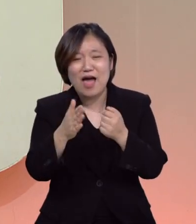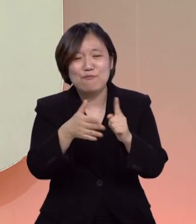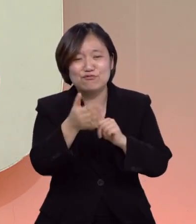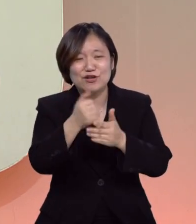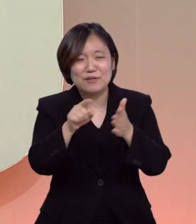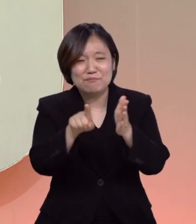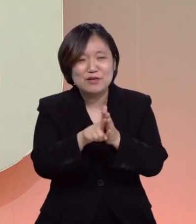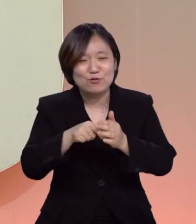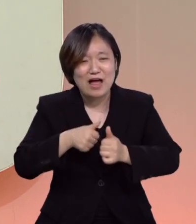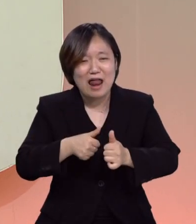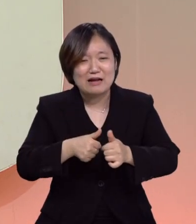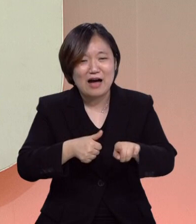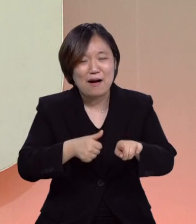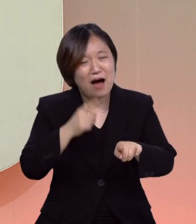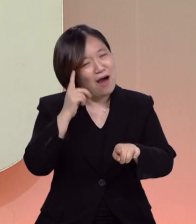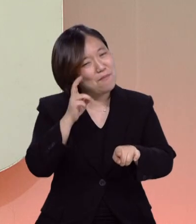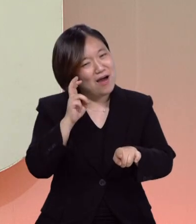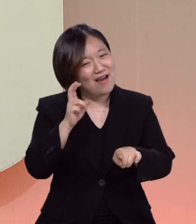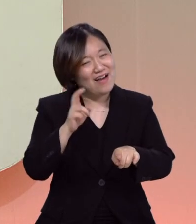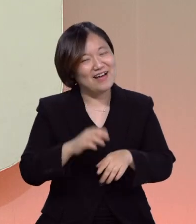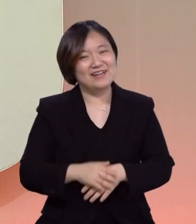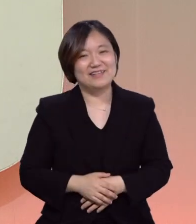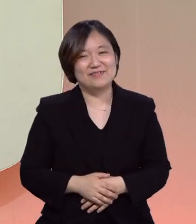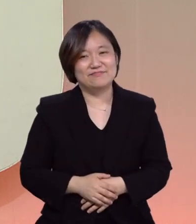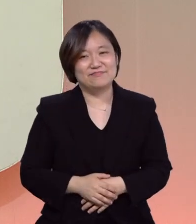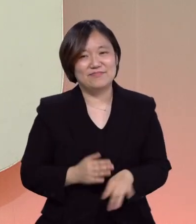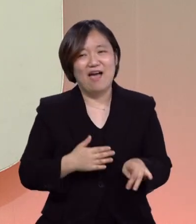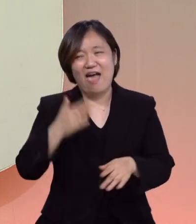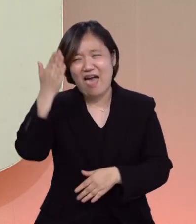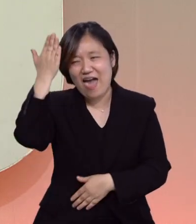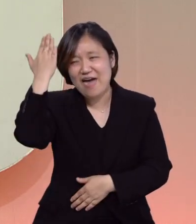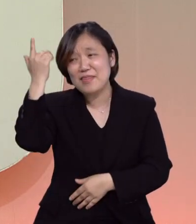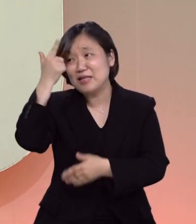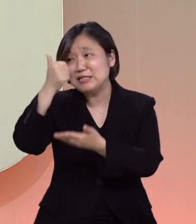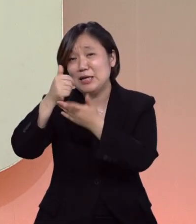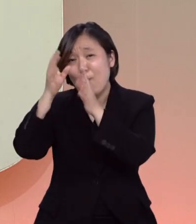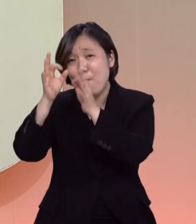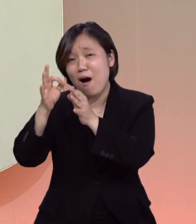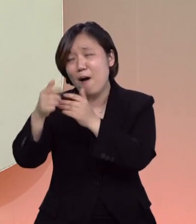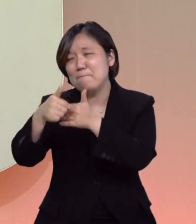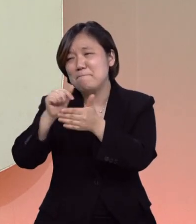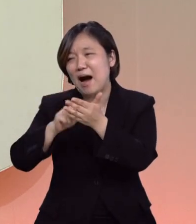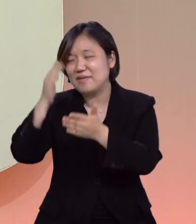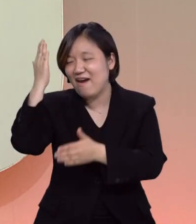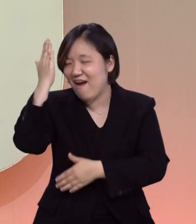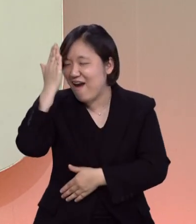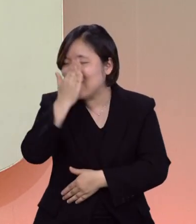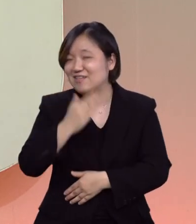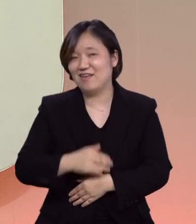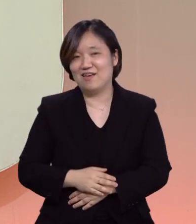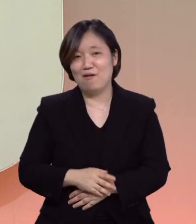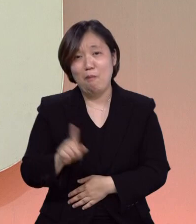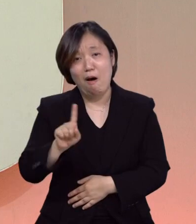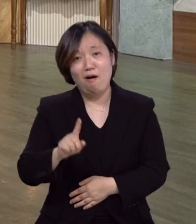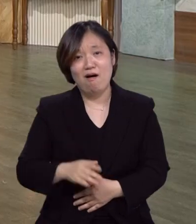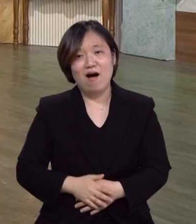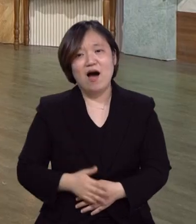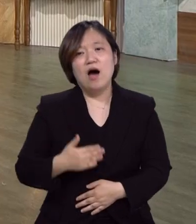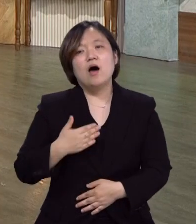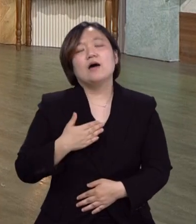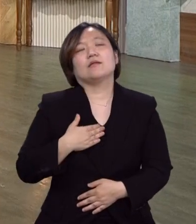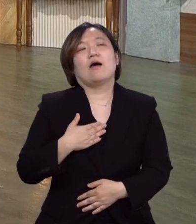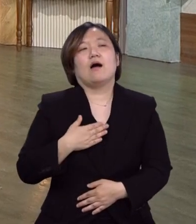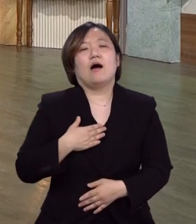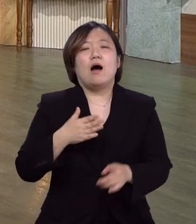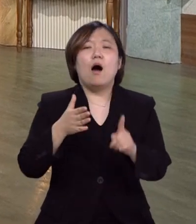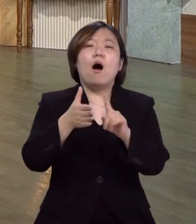한국불교를 이끌어 오신 거겠지만 그 옛적 스님들 보면 얼마나 순수하세요 무슨 생각을 하셨냐면 내가 심심이